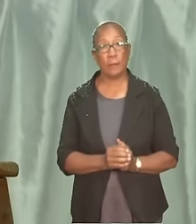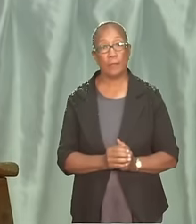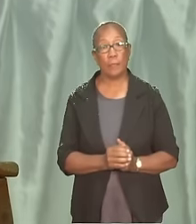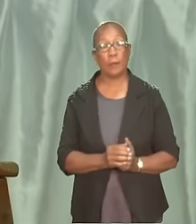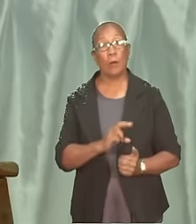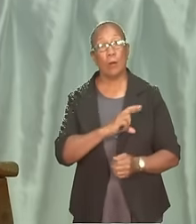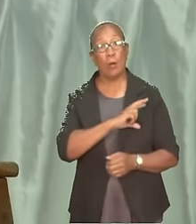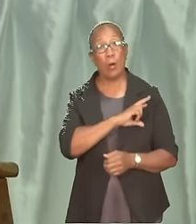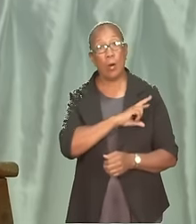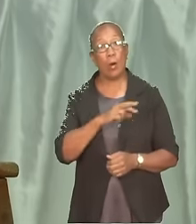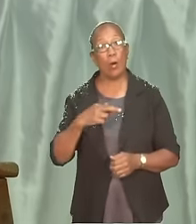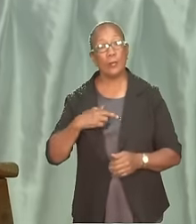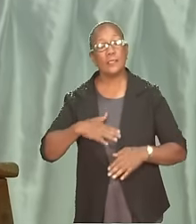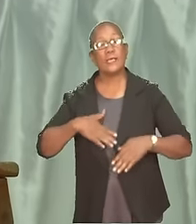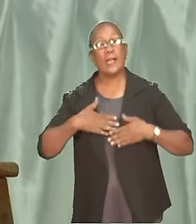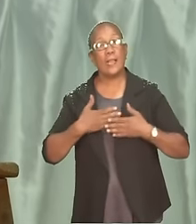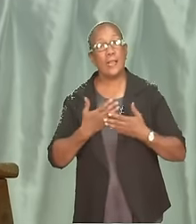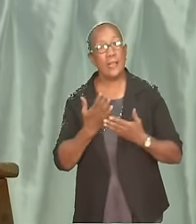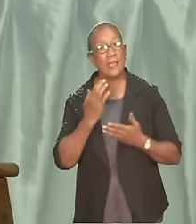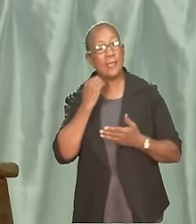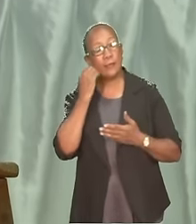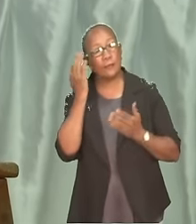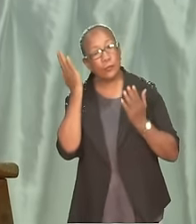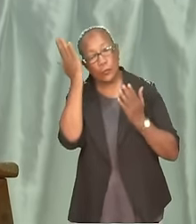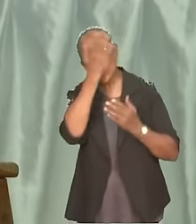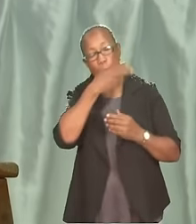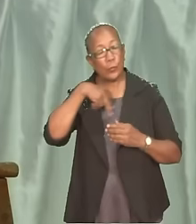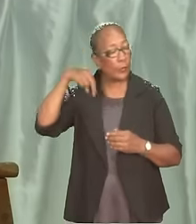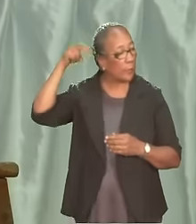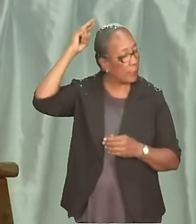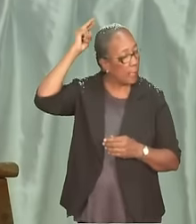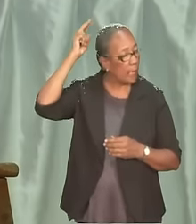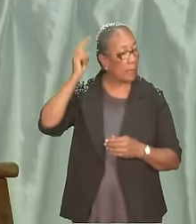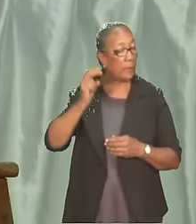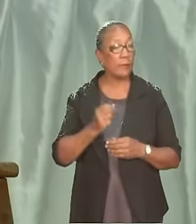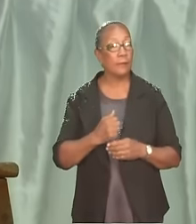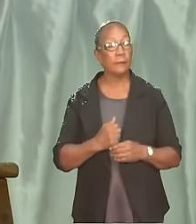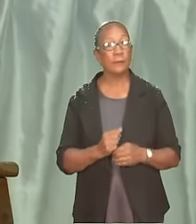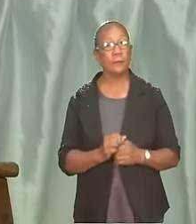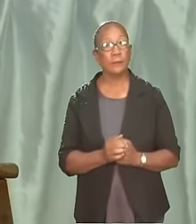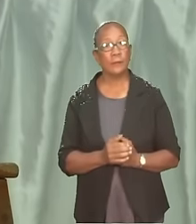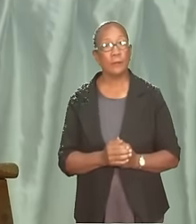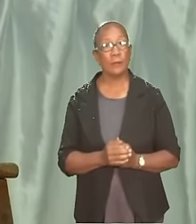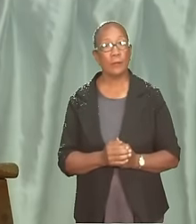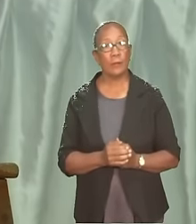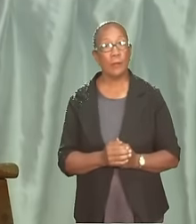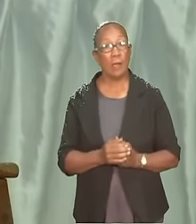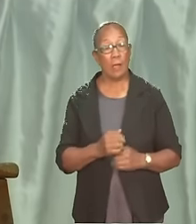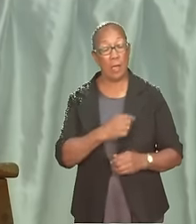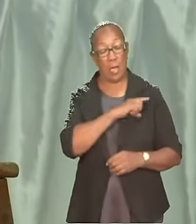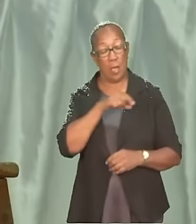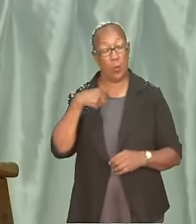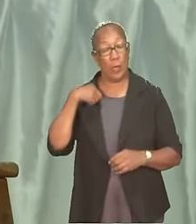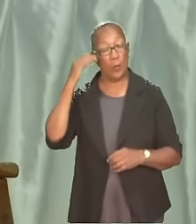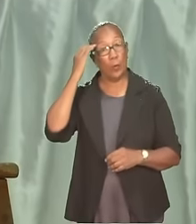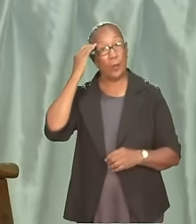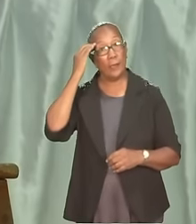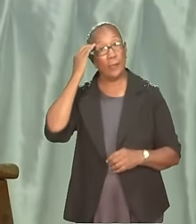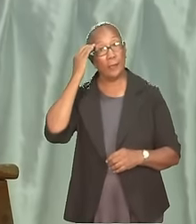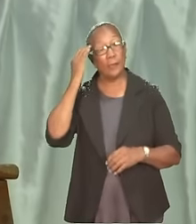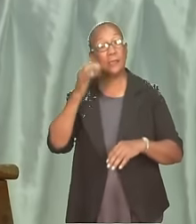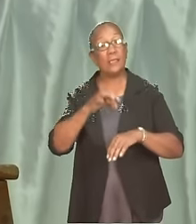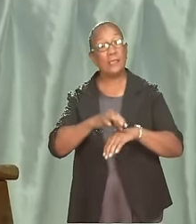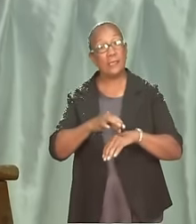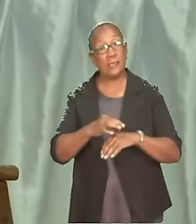Ons geliefd Suriname was letterlijk ziek gemaakt. En we kennen de